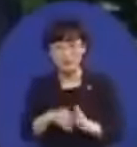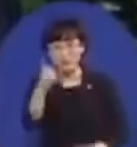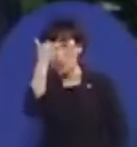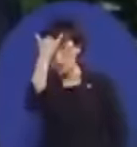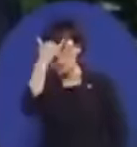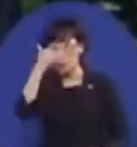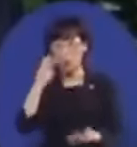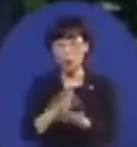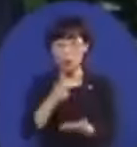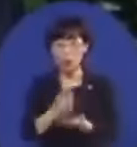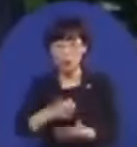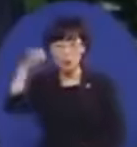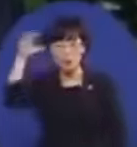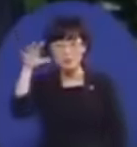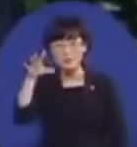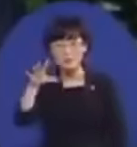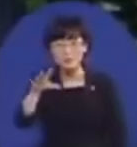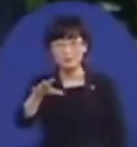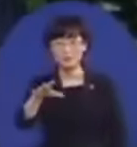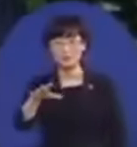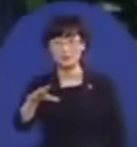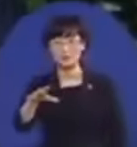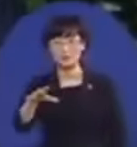도덕적인 빛,